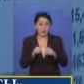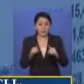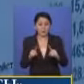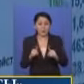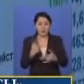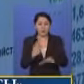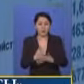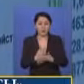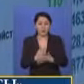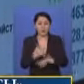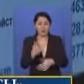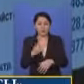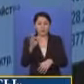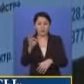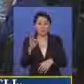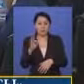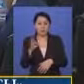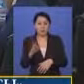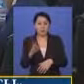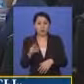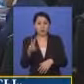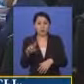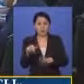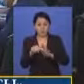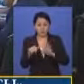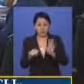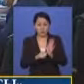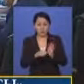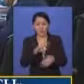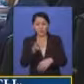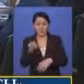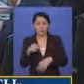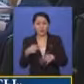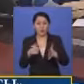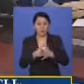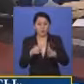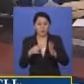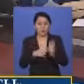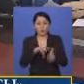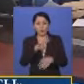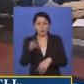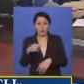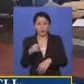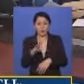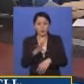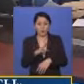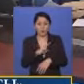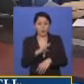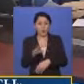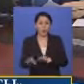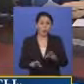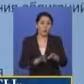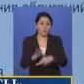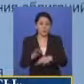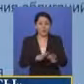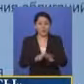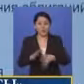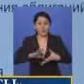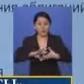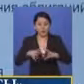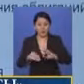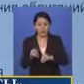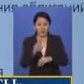сомасы 3,5 есе артып, 216 миллиард теңгеден 700 миллиард теңгеге дейін жетті. Осы жобаларды іске асыру нәтижесінде